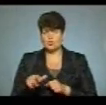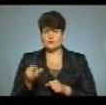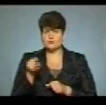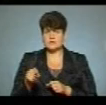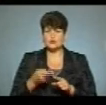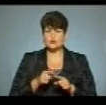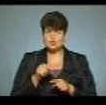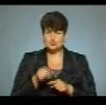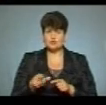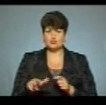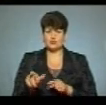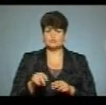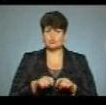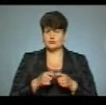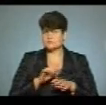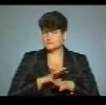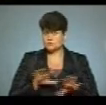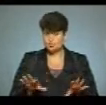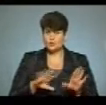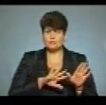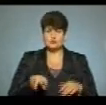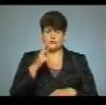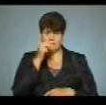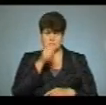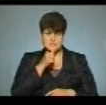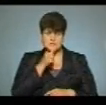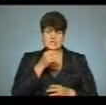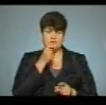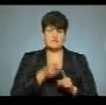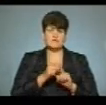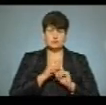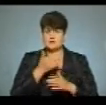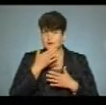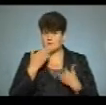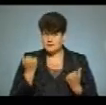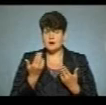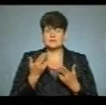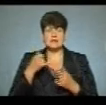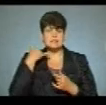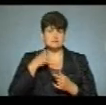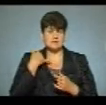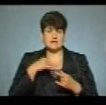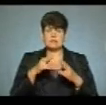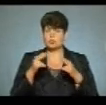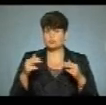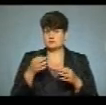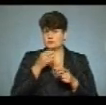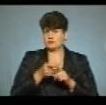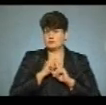цю дорогу не руйнували. Пройшло 2 місяці, відповіді немає, на дзвінки Дніпропетровець не відповідає, тобто і